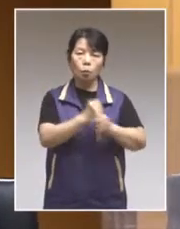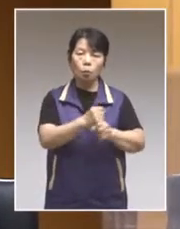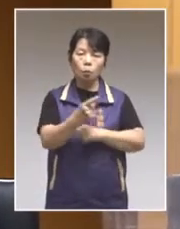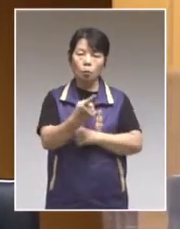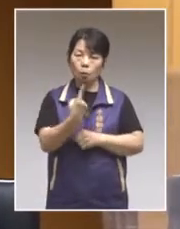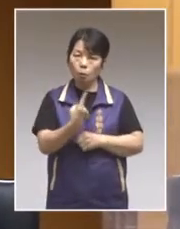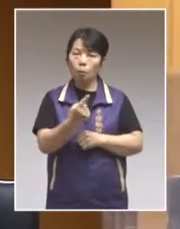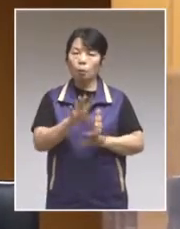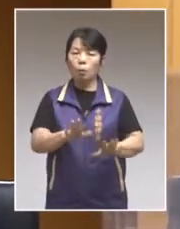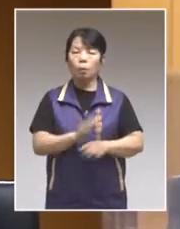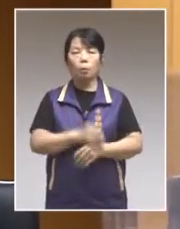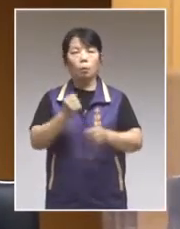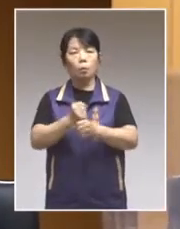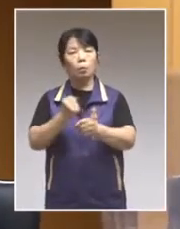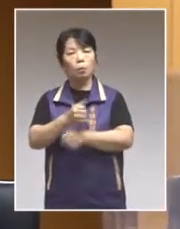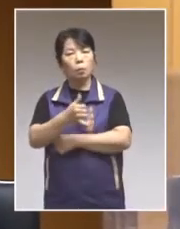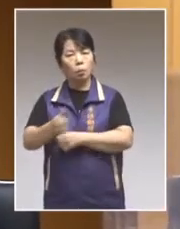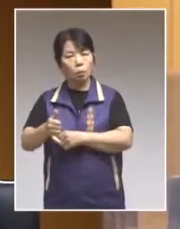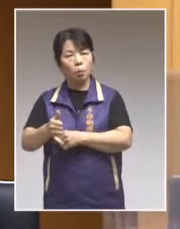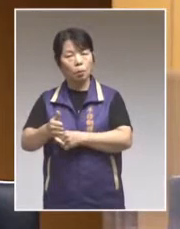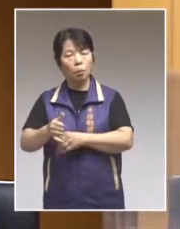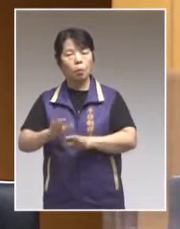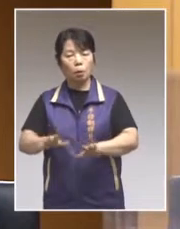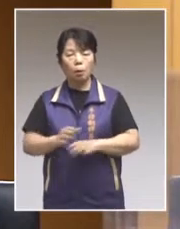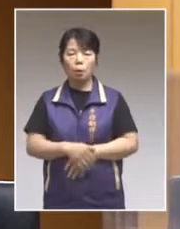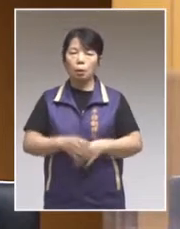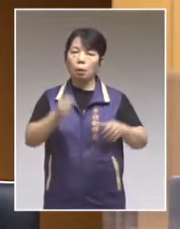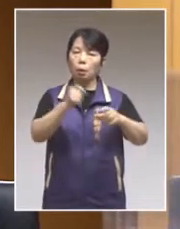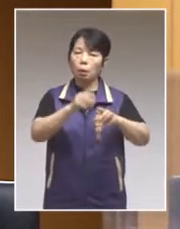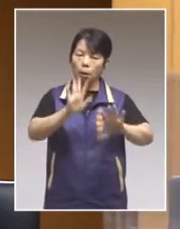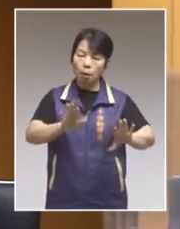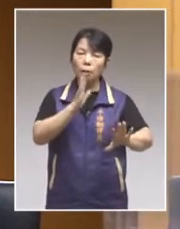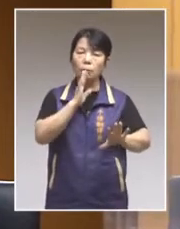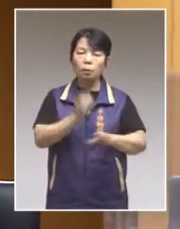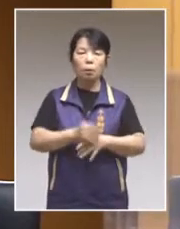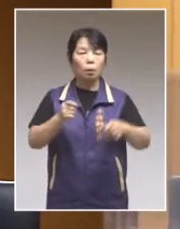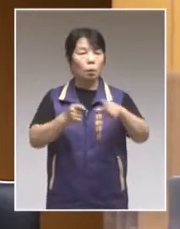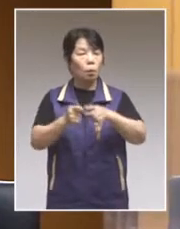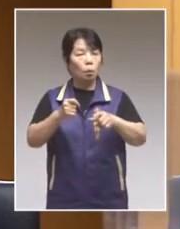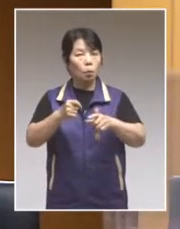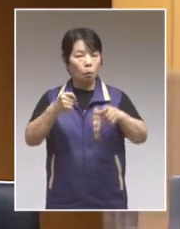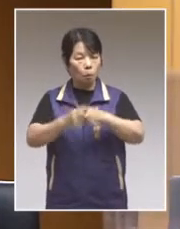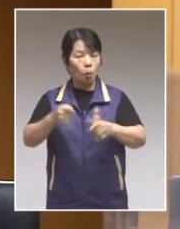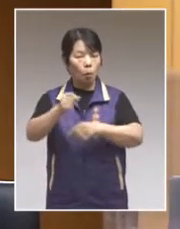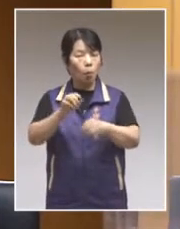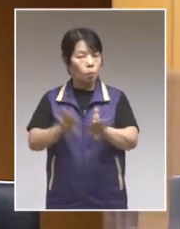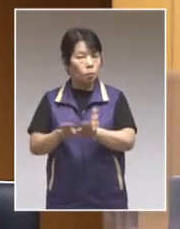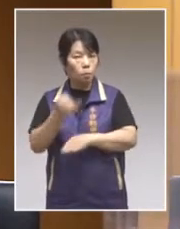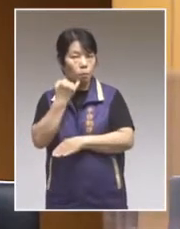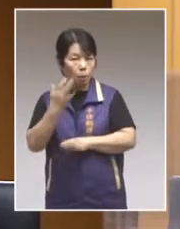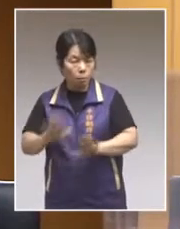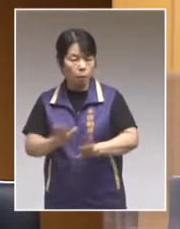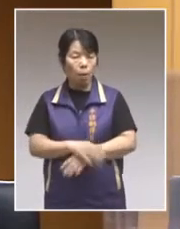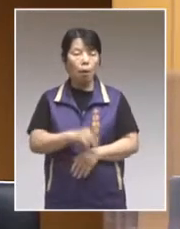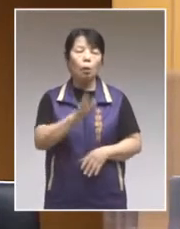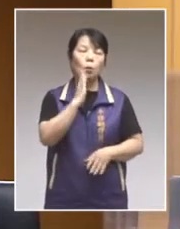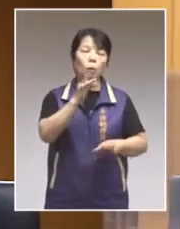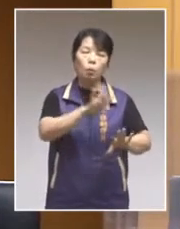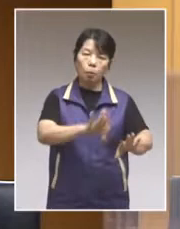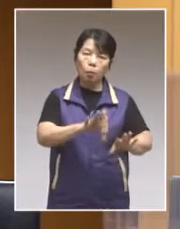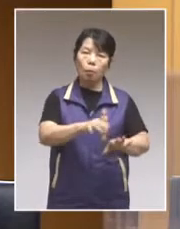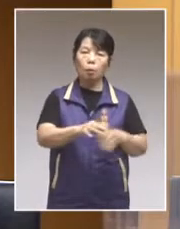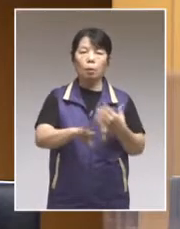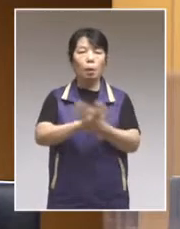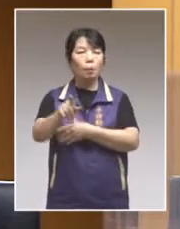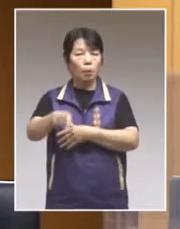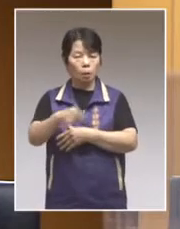诊或死于职灾，那可以请工伤假；若因个人因素确诊者，只能请普通的伤假、事假或特休。但